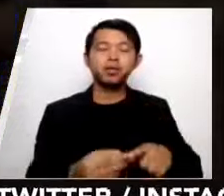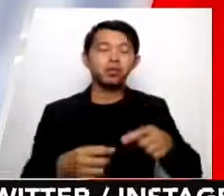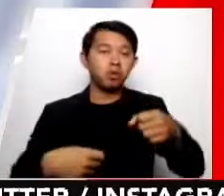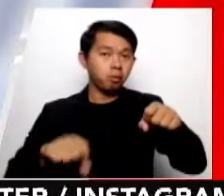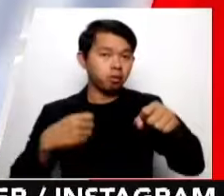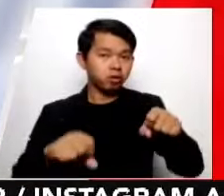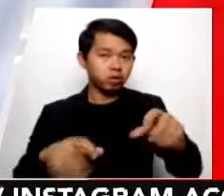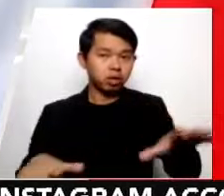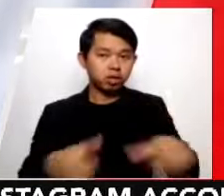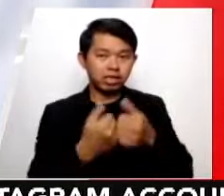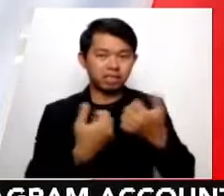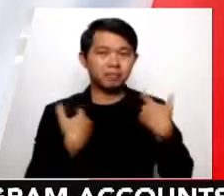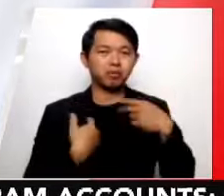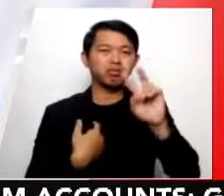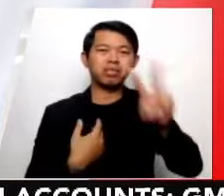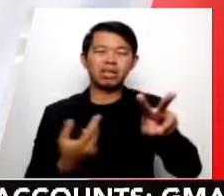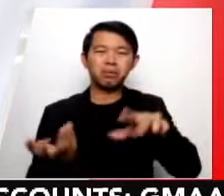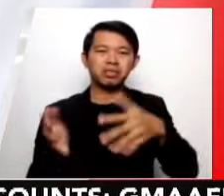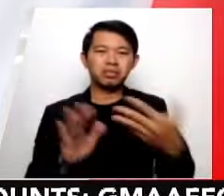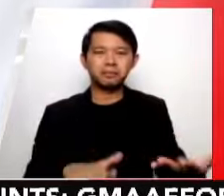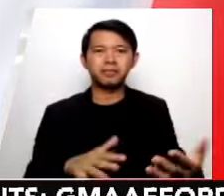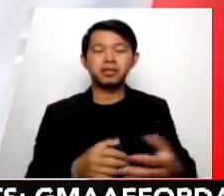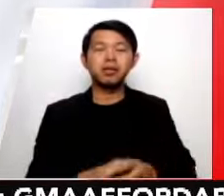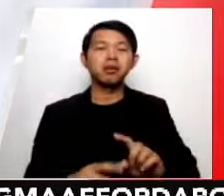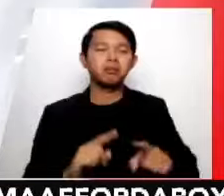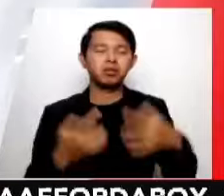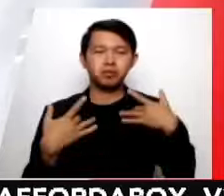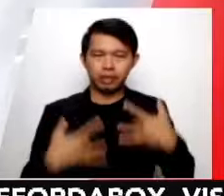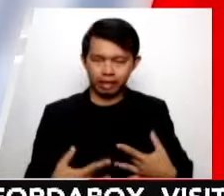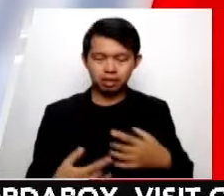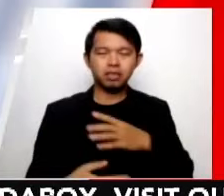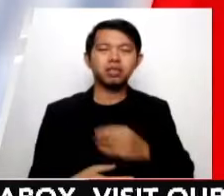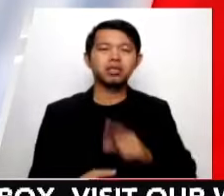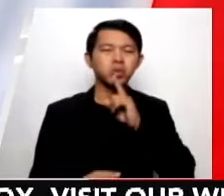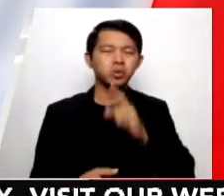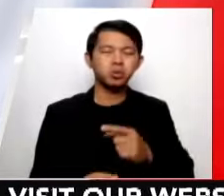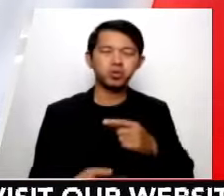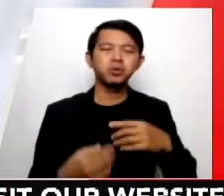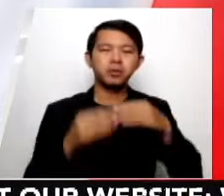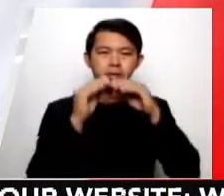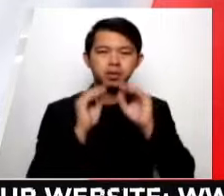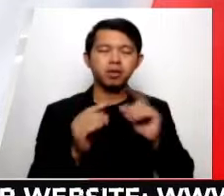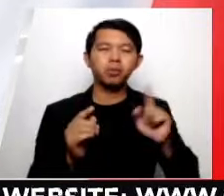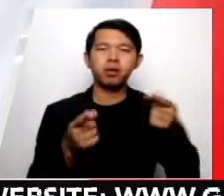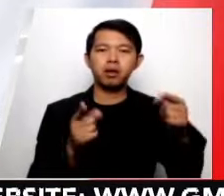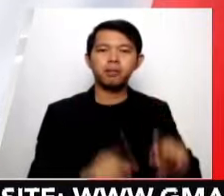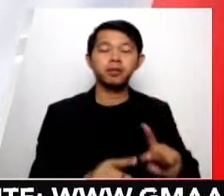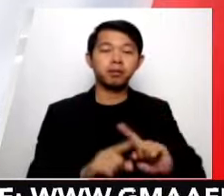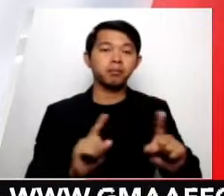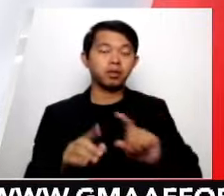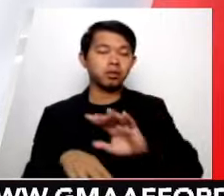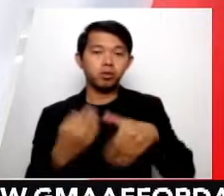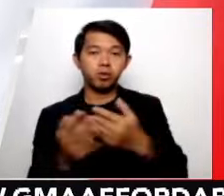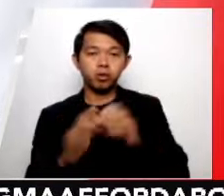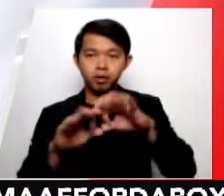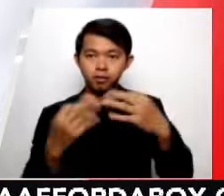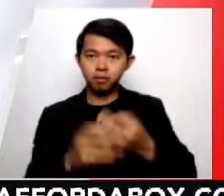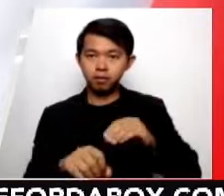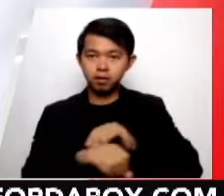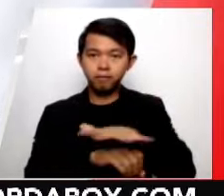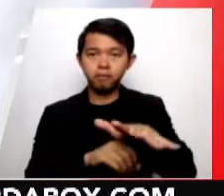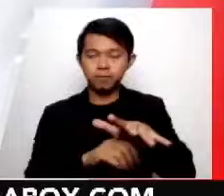dalawa. Ikinalulungkot at mabigat daw para sa kanila ang nangyari. Makakaasa raw ang mga naapektuhang pamilya na patuloy